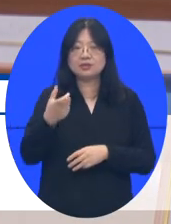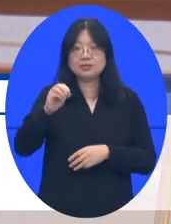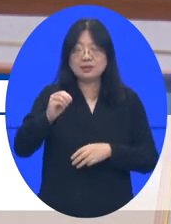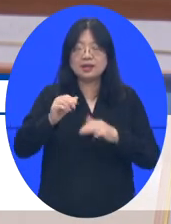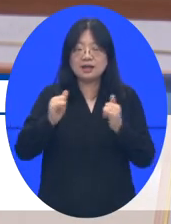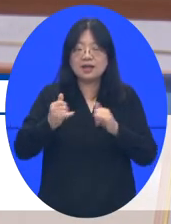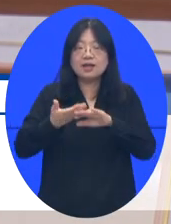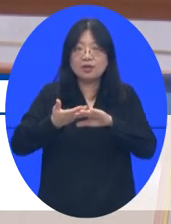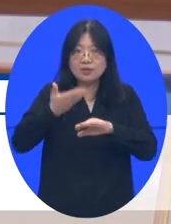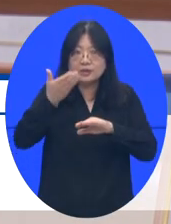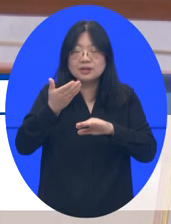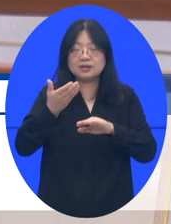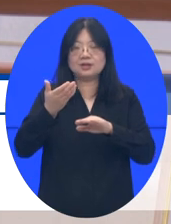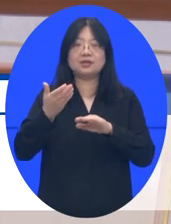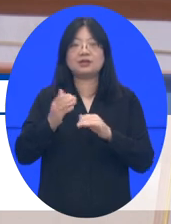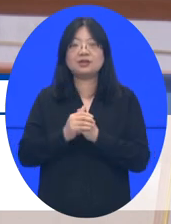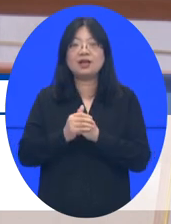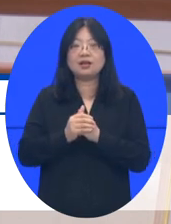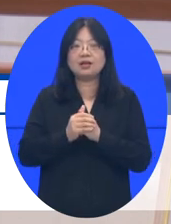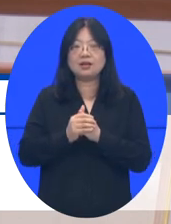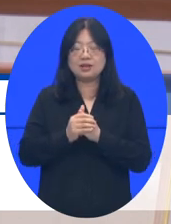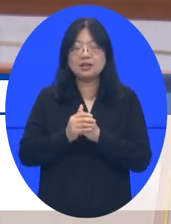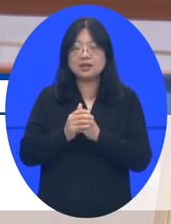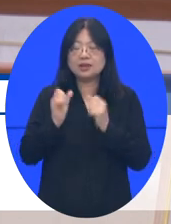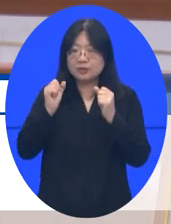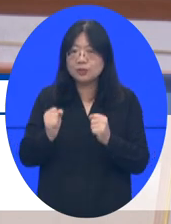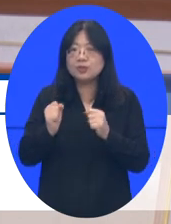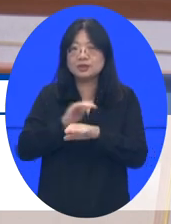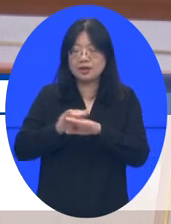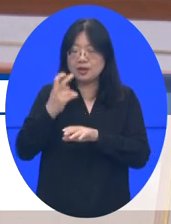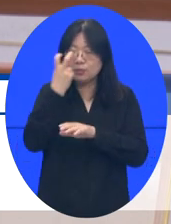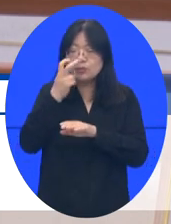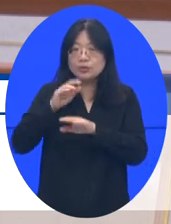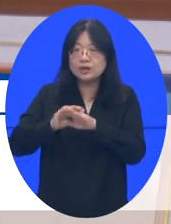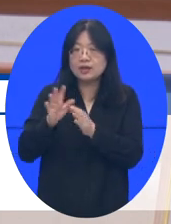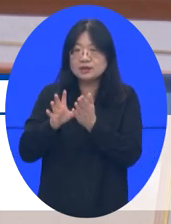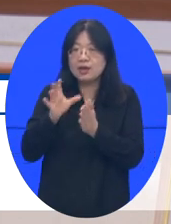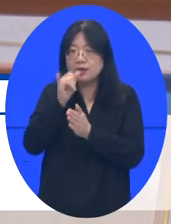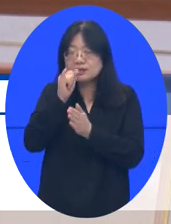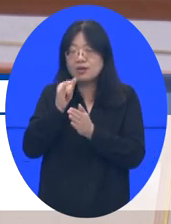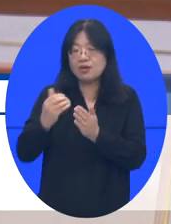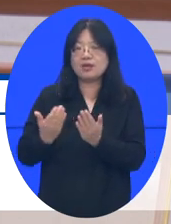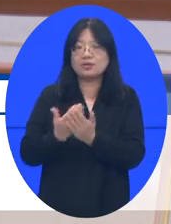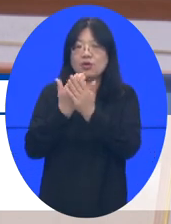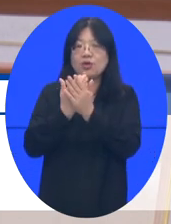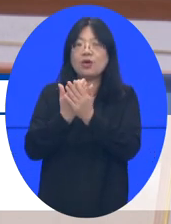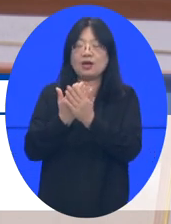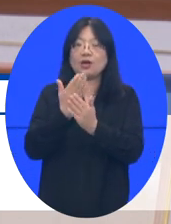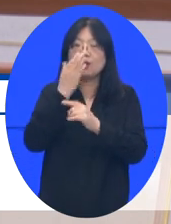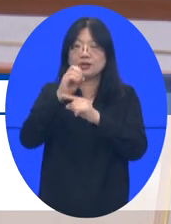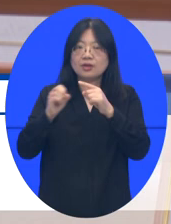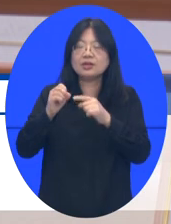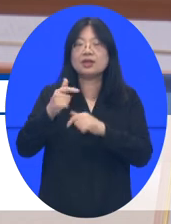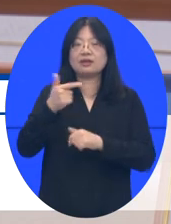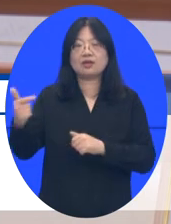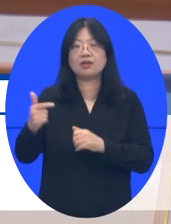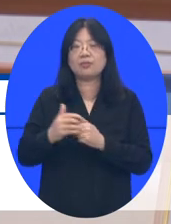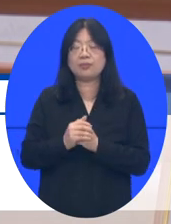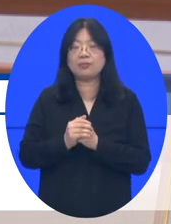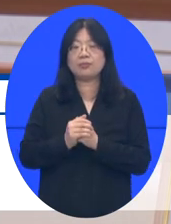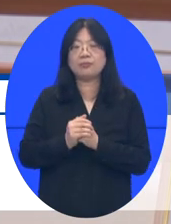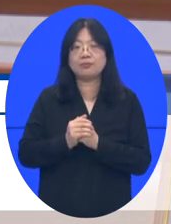360만이 넘는 인구에 잘 보존된 자원 등 무한한 성장 잠재력을 갖고 있습니다. 이